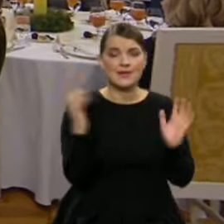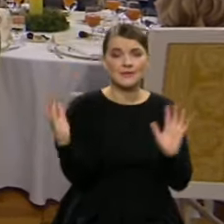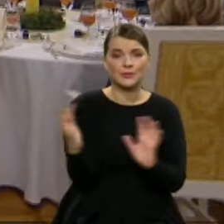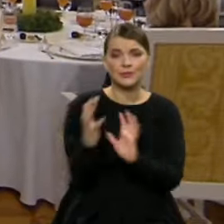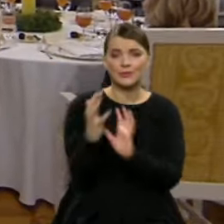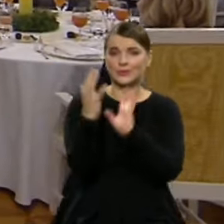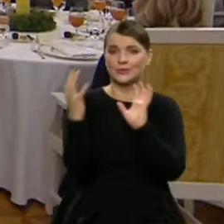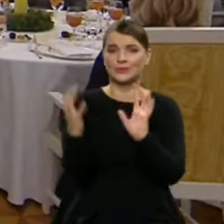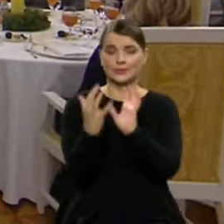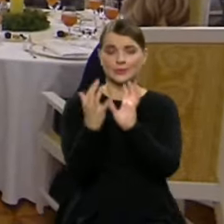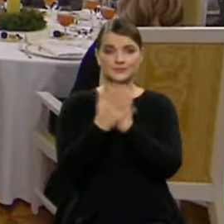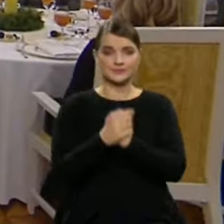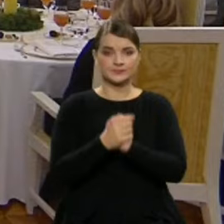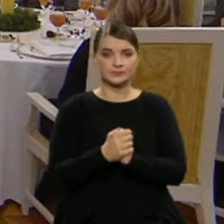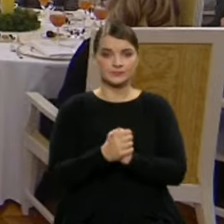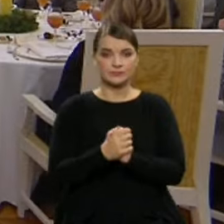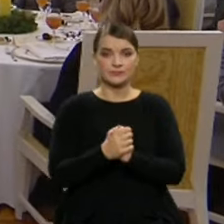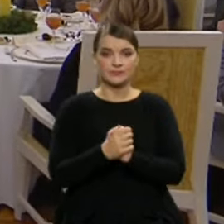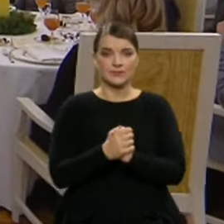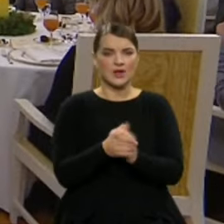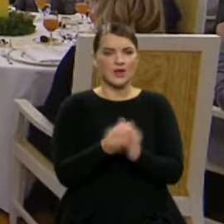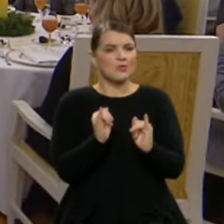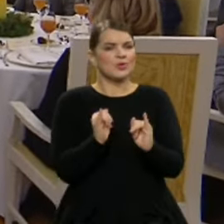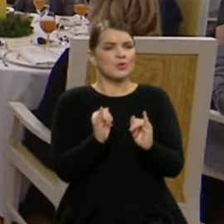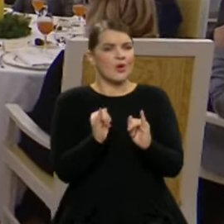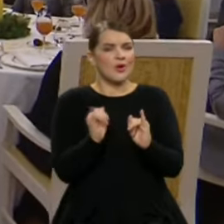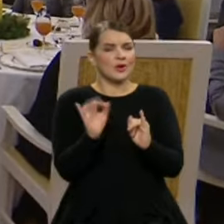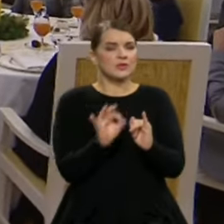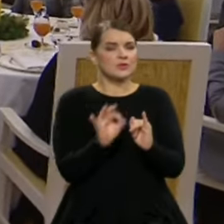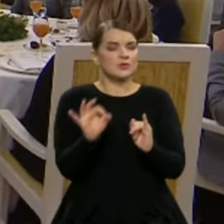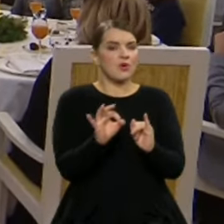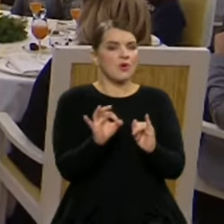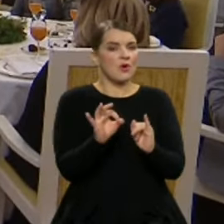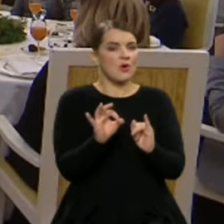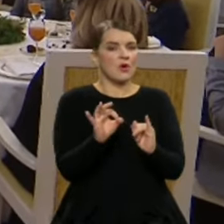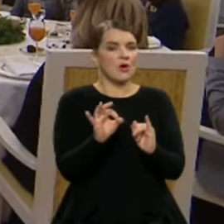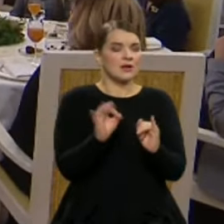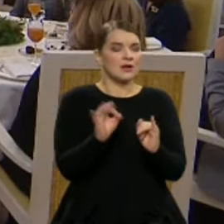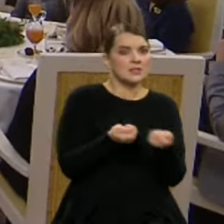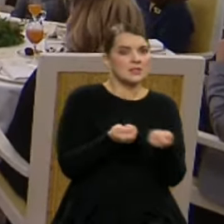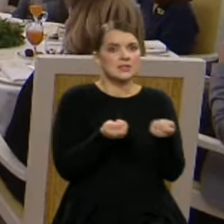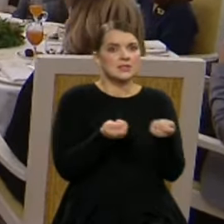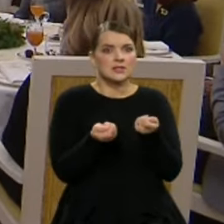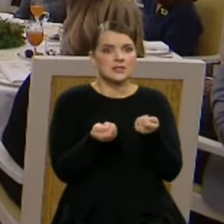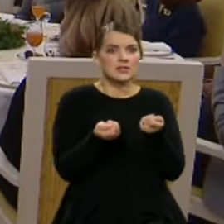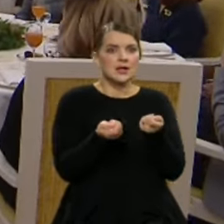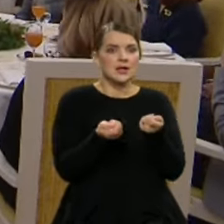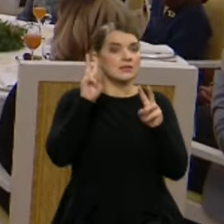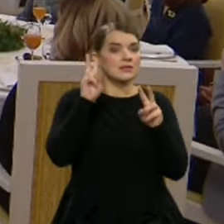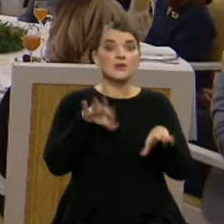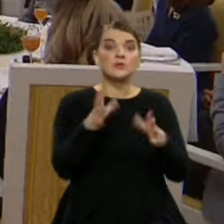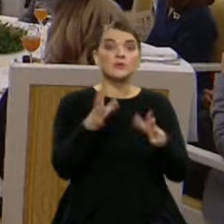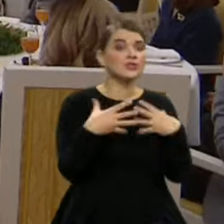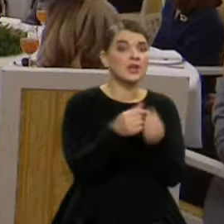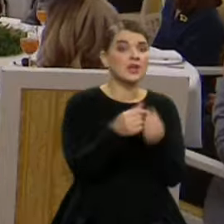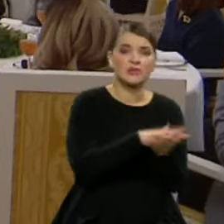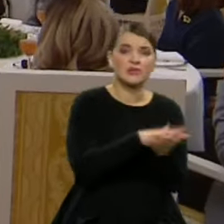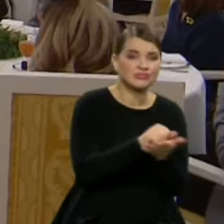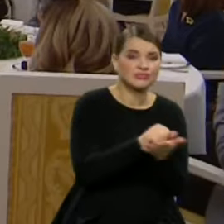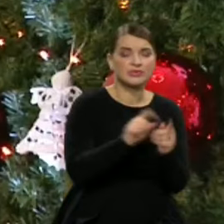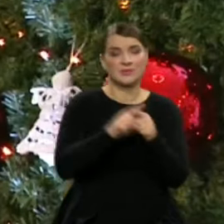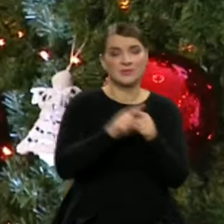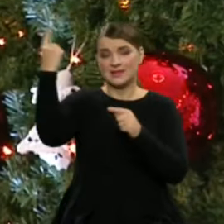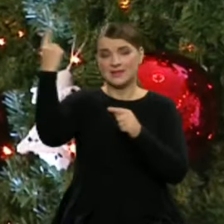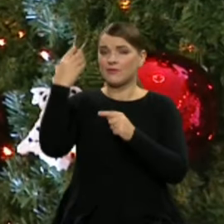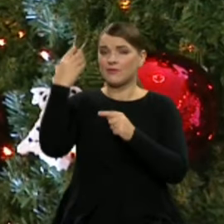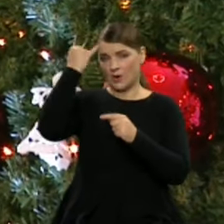Visos blogio jėgos stengiasi ją suardyti, nežino, kad sugriaudama šeimą išjudins Dievo sumanimo pamatus.